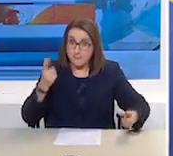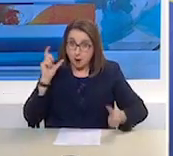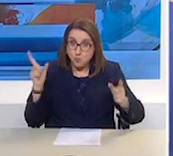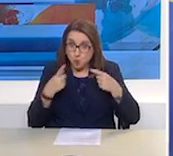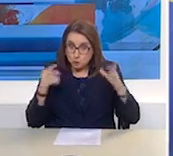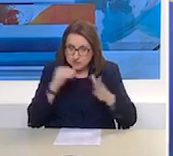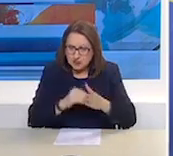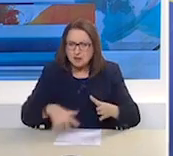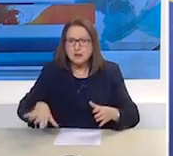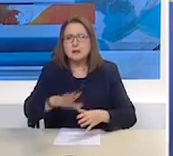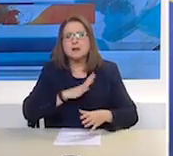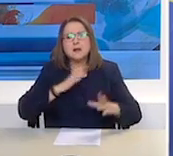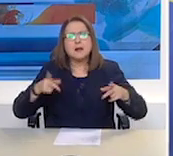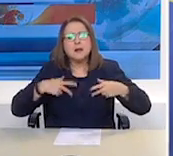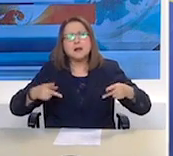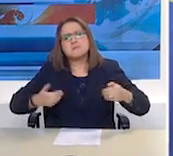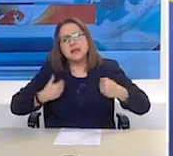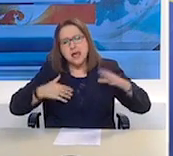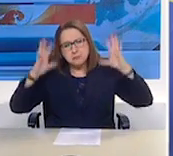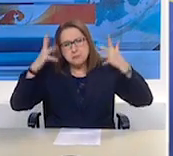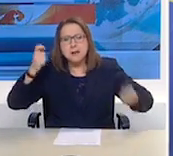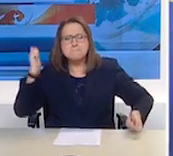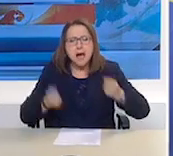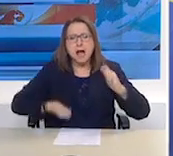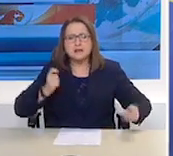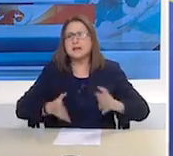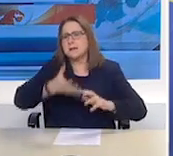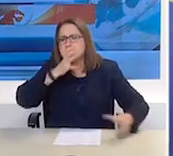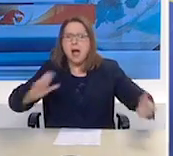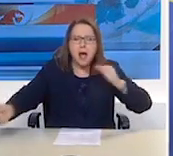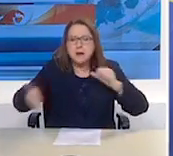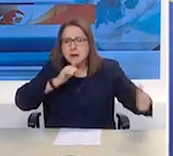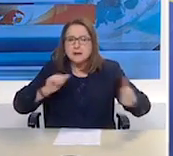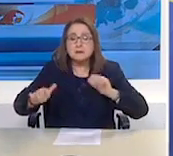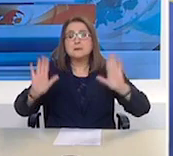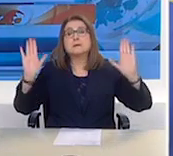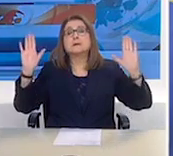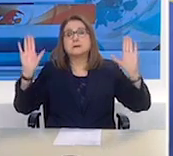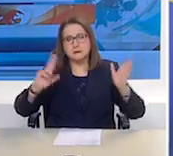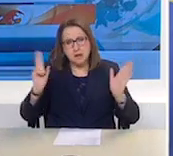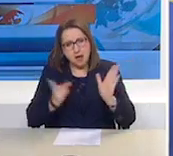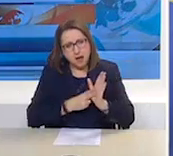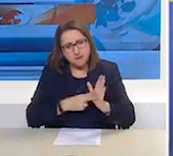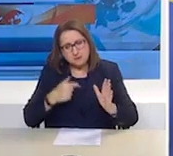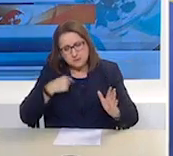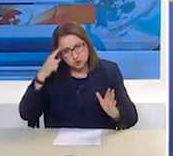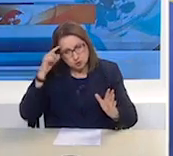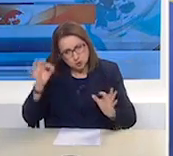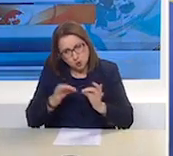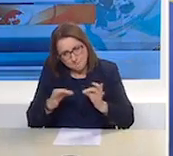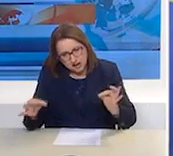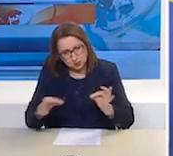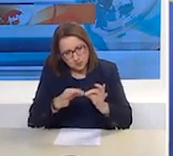σε μια φάση που πρέπει ο καθένας μας να λάβει την ατομική του ευθύνη, να κρατήσουμε τις αποστάσεις. Ξέρουμε πάρα πολύ καλά και πρέπει να παραδεχθούμε